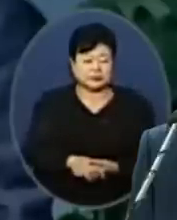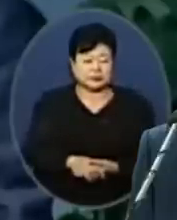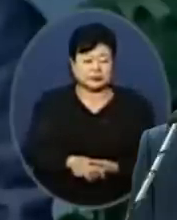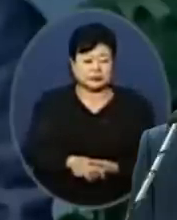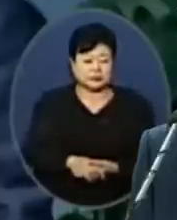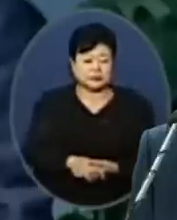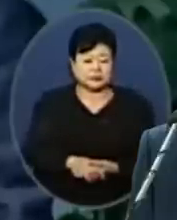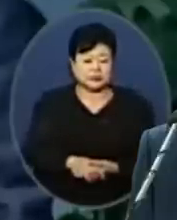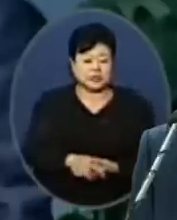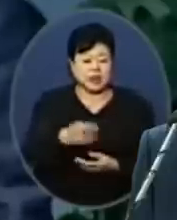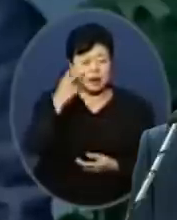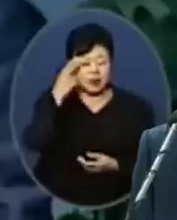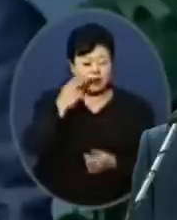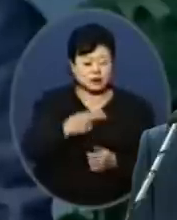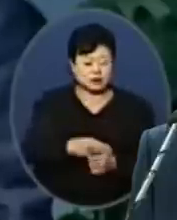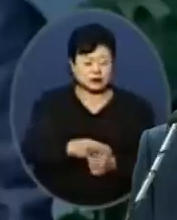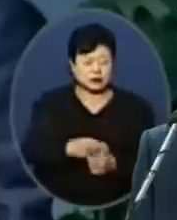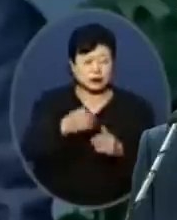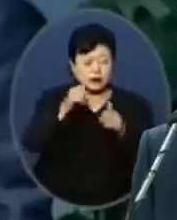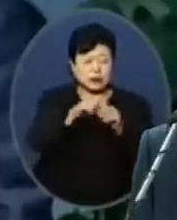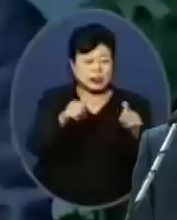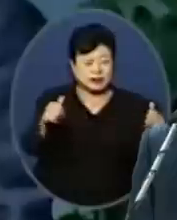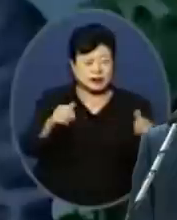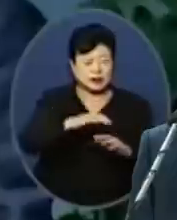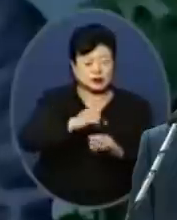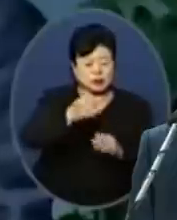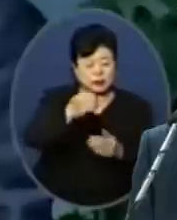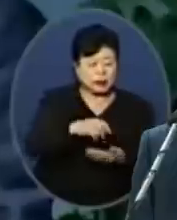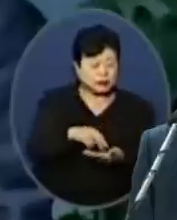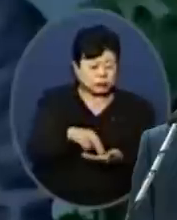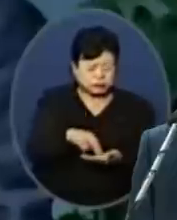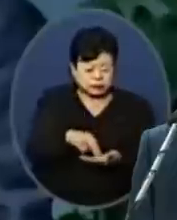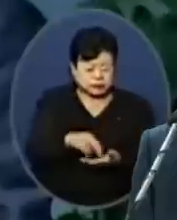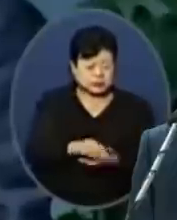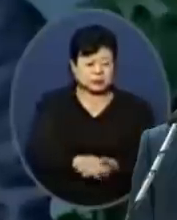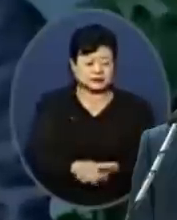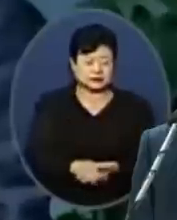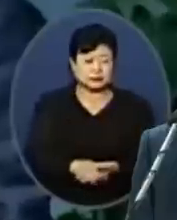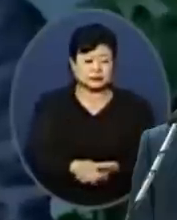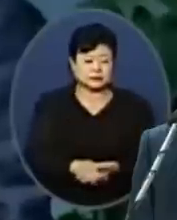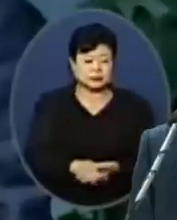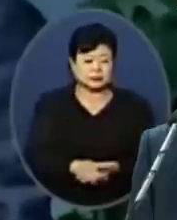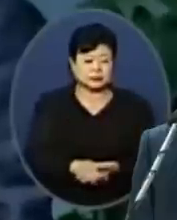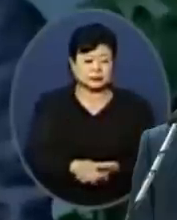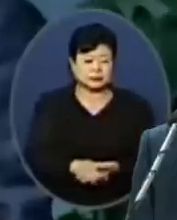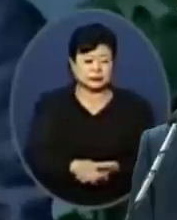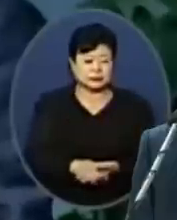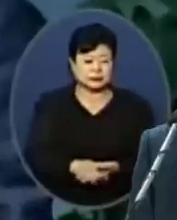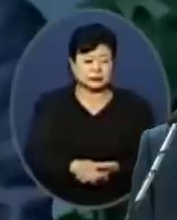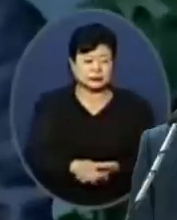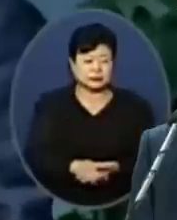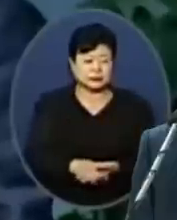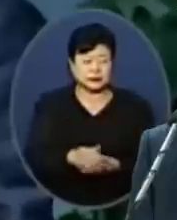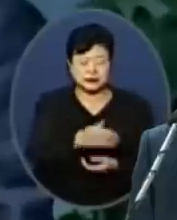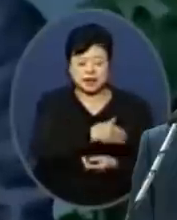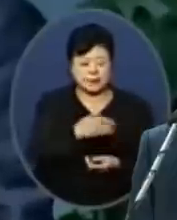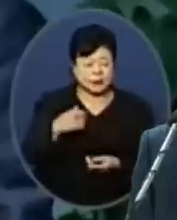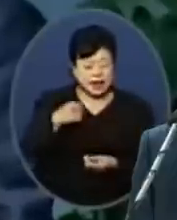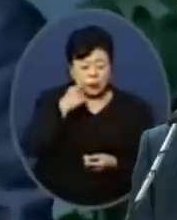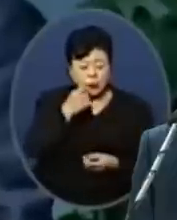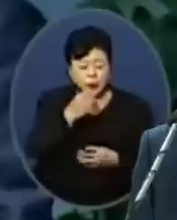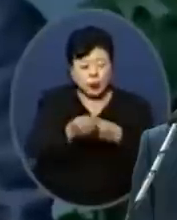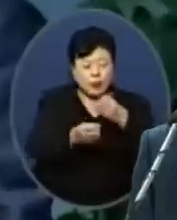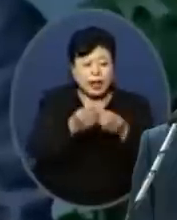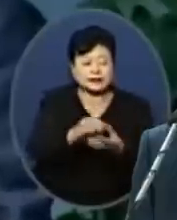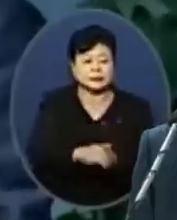사울이 골리앗 장군의 도전을 받고 벌벌 떨었었습니다. 그는 이미 감당할 수 없다는 것을